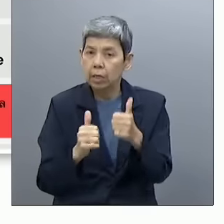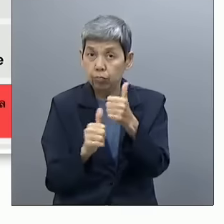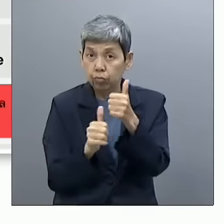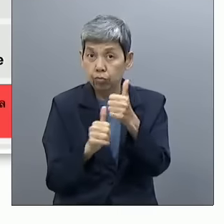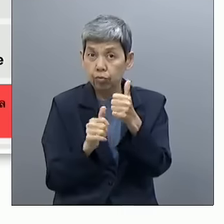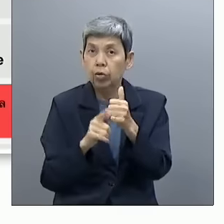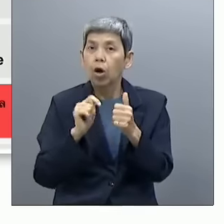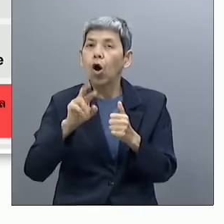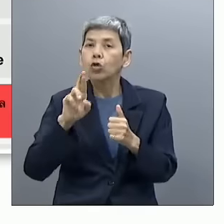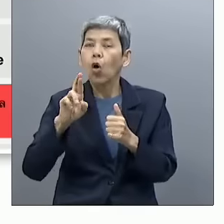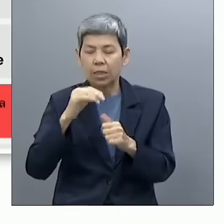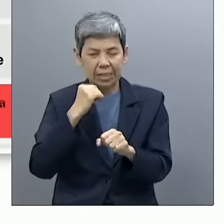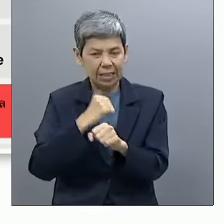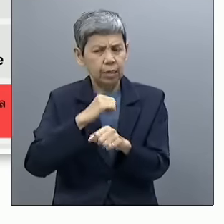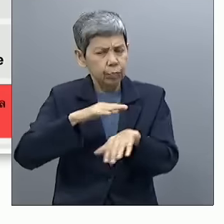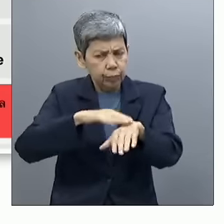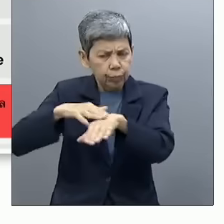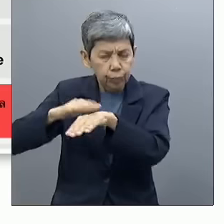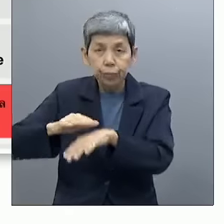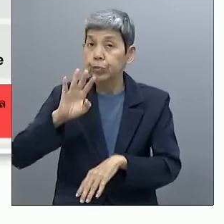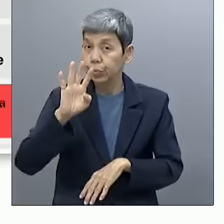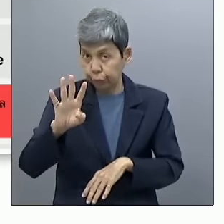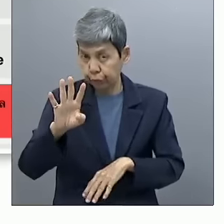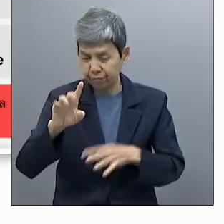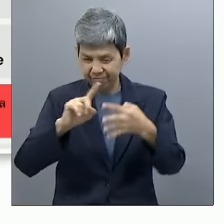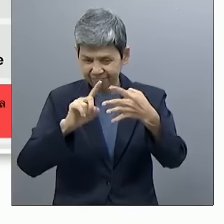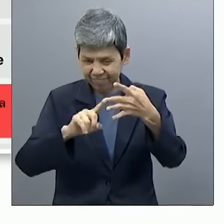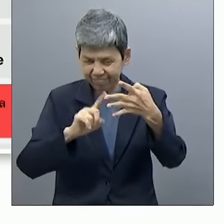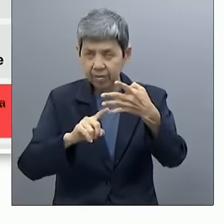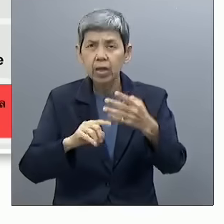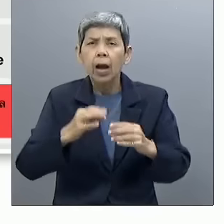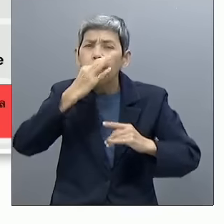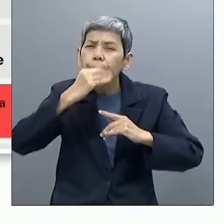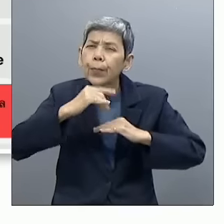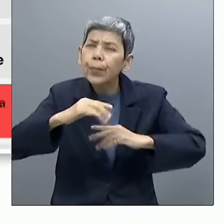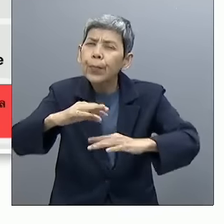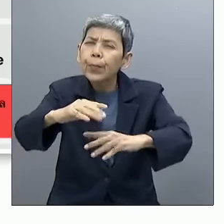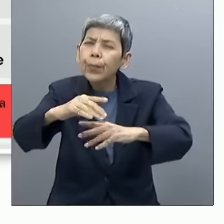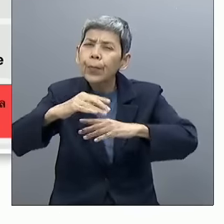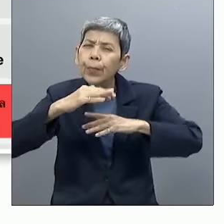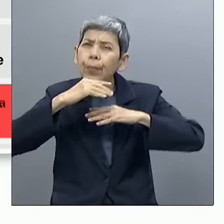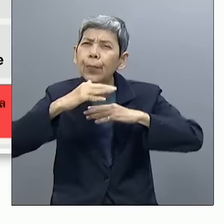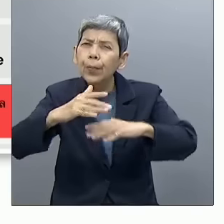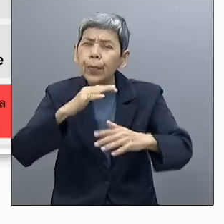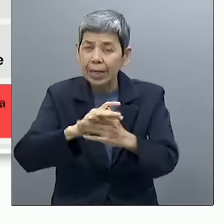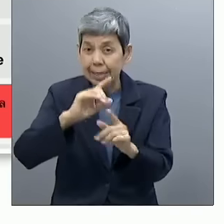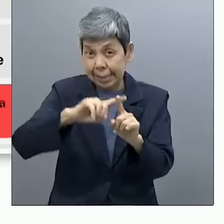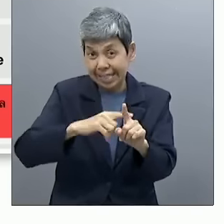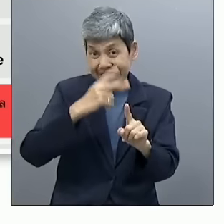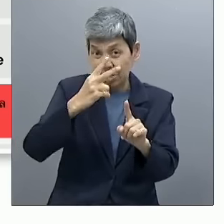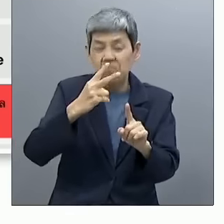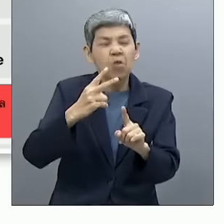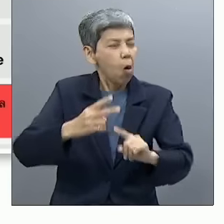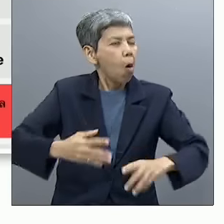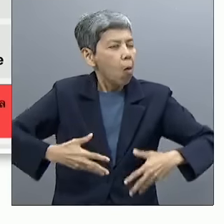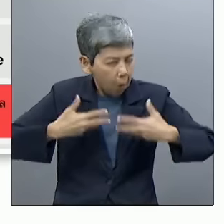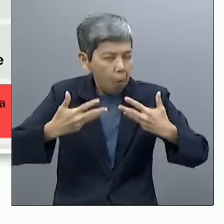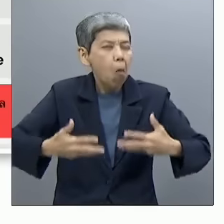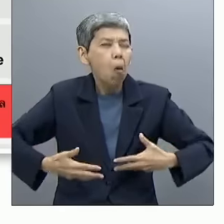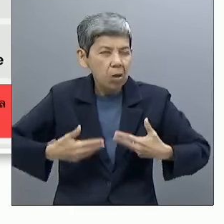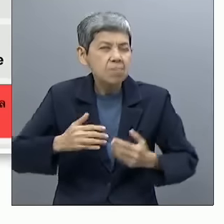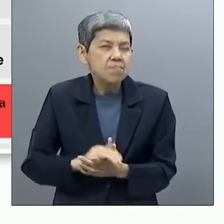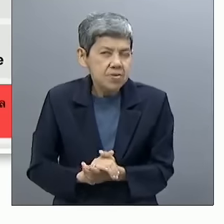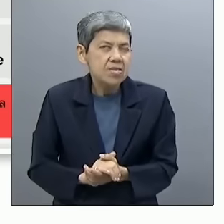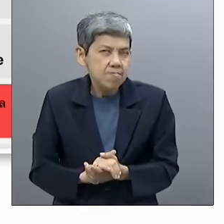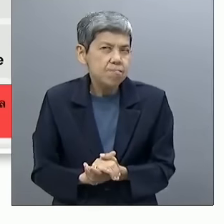ธำรงนาวาสวัสดิ์เตือนไว้ 4ประเด็นด้วยกันนั่นก็คือทะเลน้ำทะเลช่วงกุมภาพันธ์ปีนี้จะร้อนกว่าปีที่แล้วค่ะ